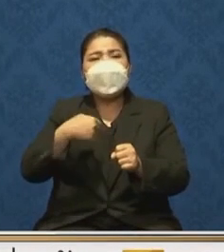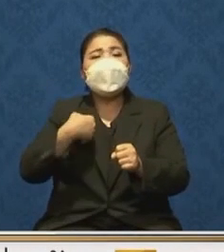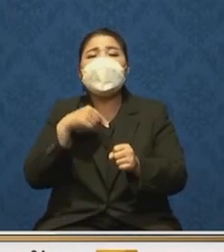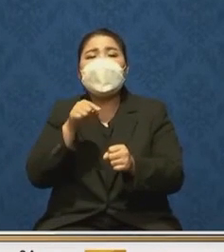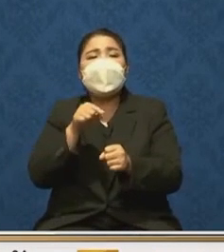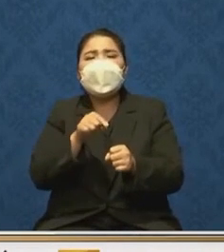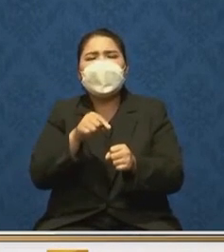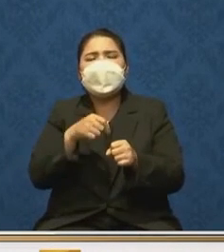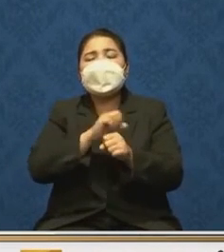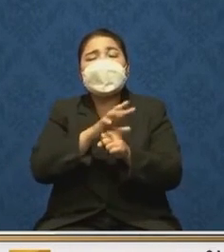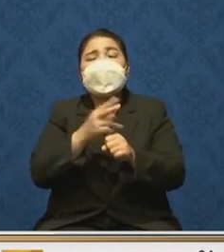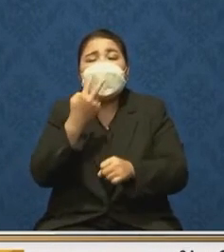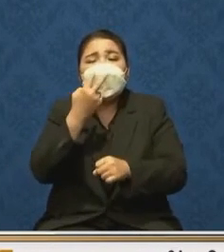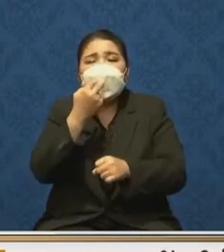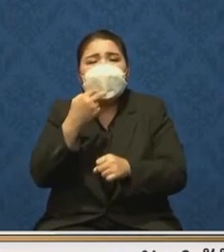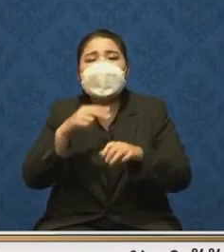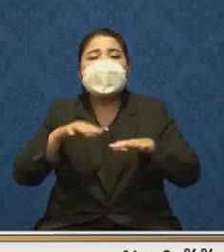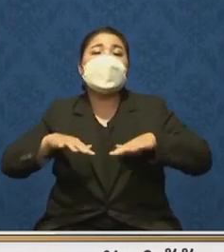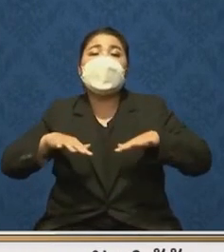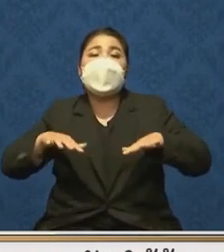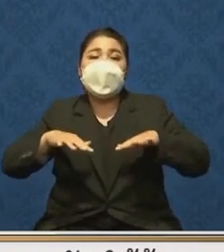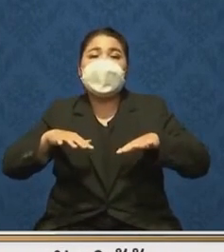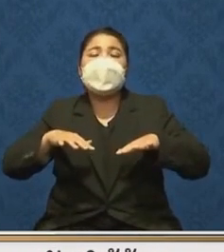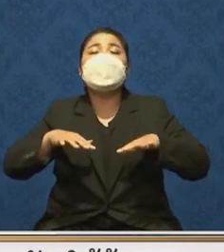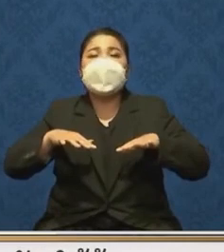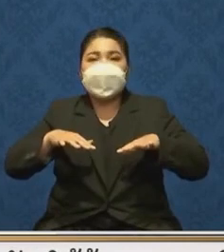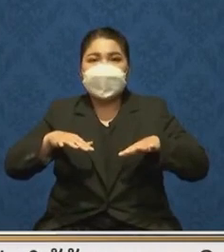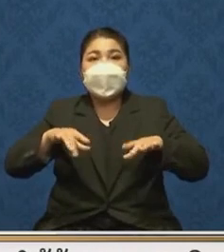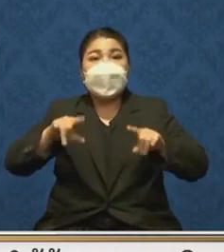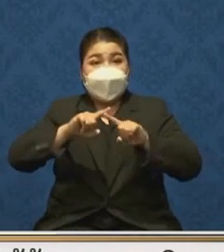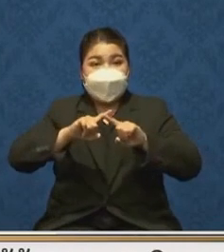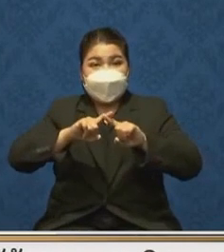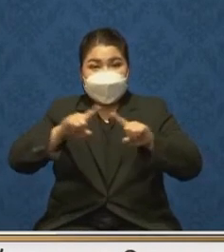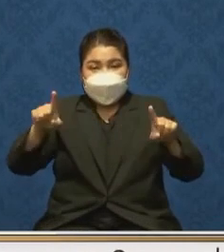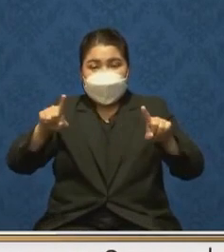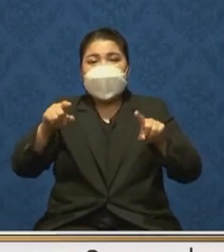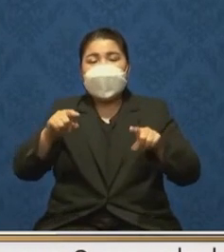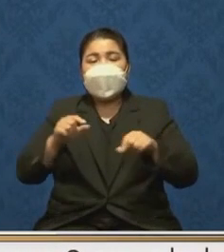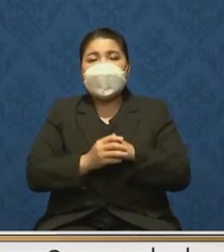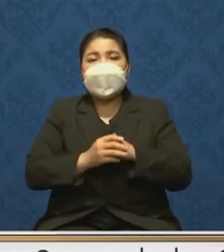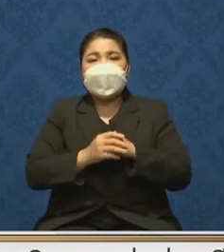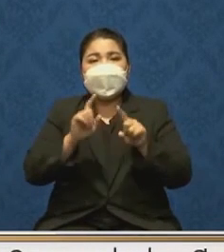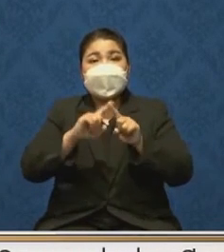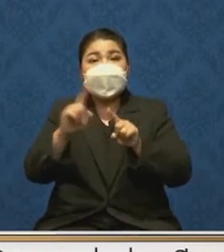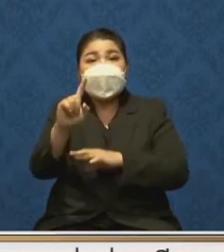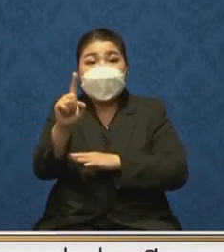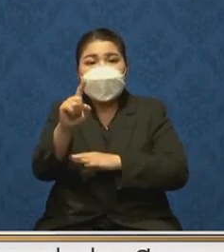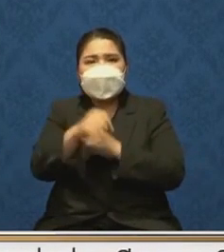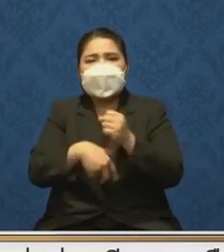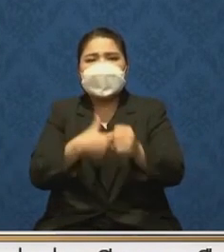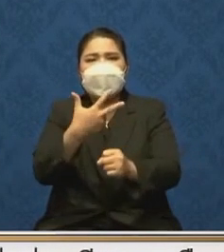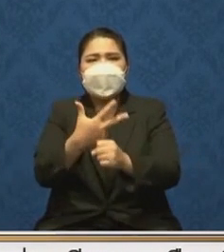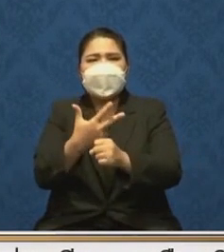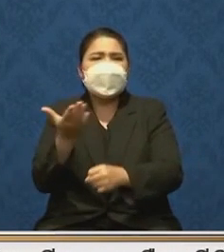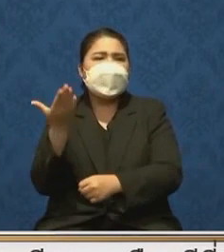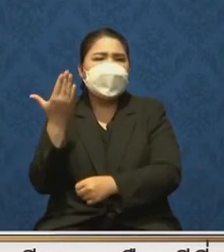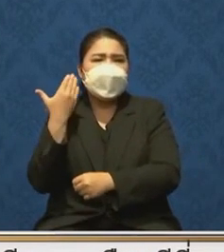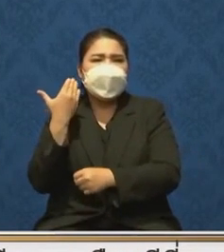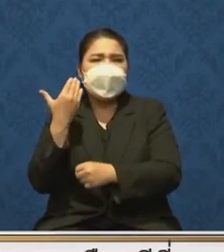เป็นโรคไ้หวดธรมดา ๆแต่ผลออกมา ในช่ง 3 ปีที่ผ่านมา